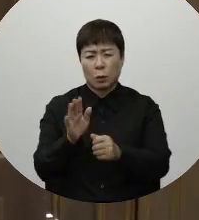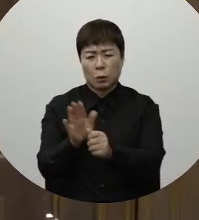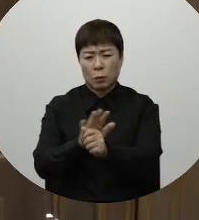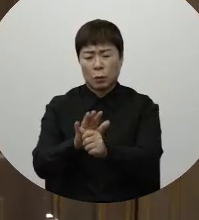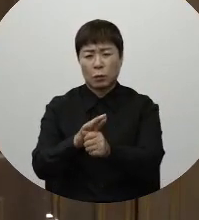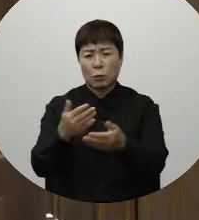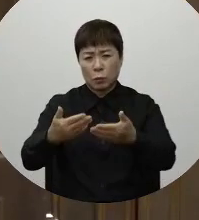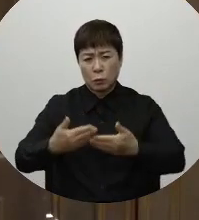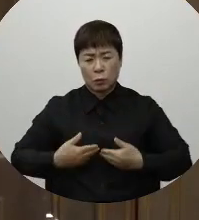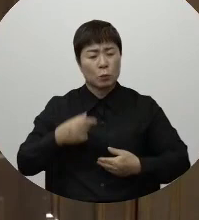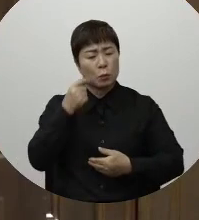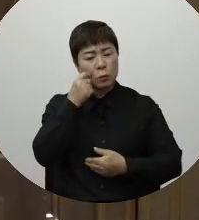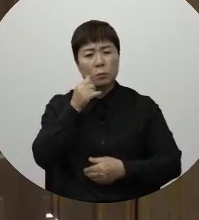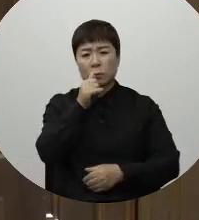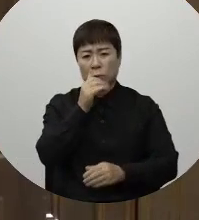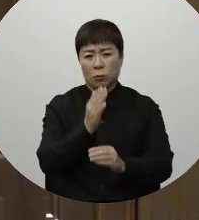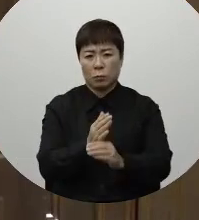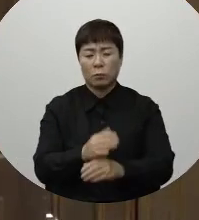못하고 있습니다.